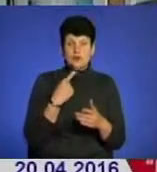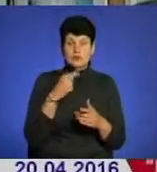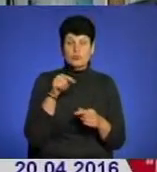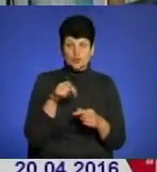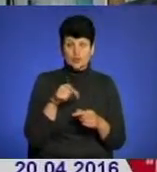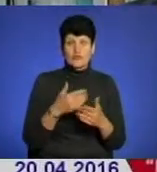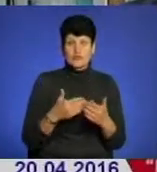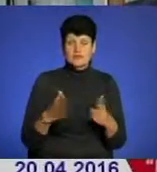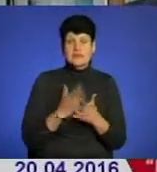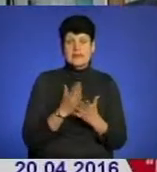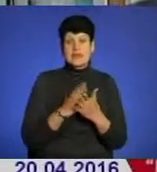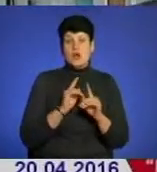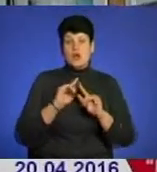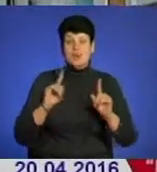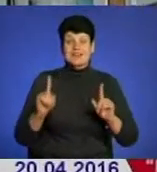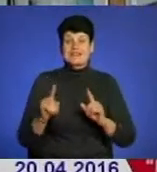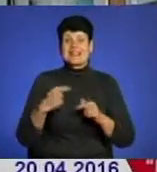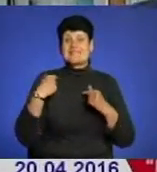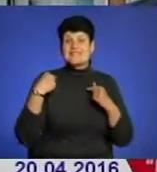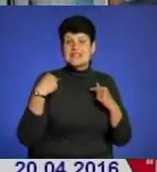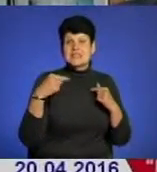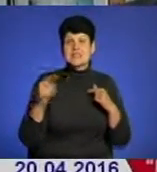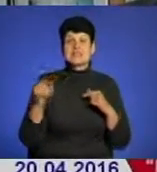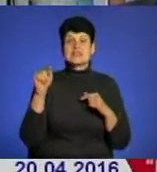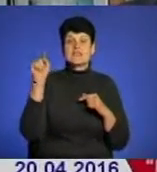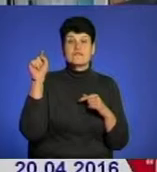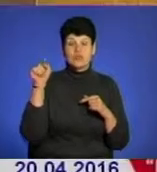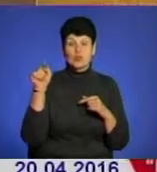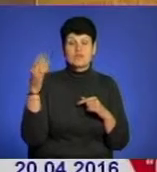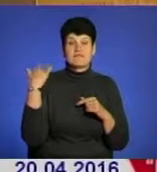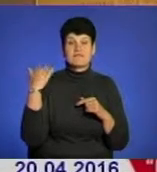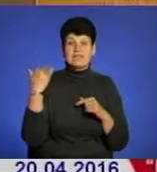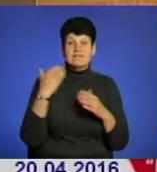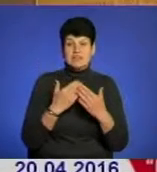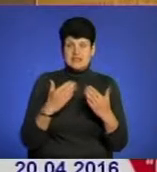є оригінальна і зовсім відрізняється від тої виставки, яка була минулого року.